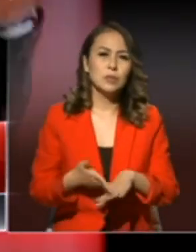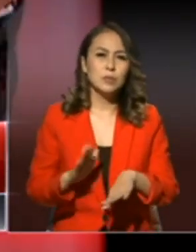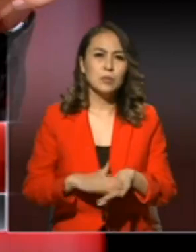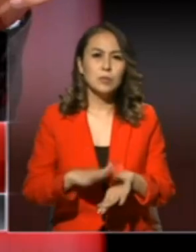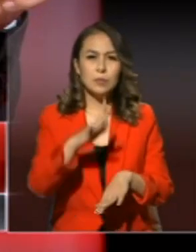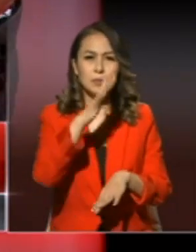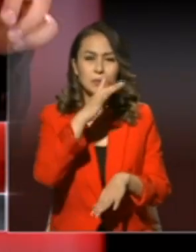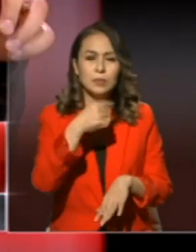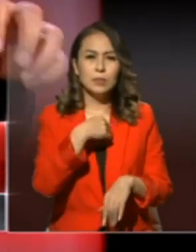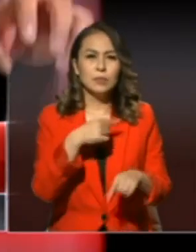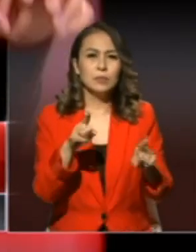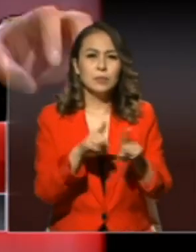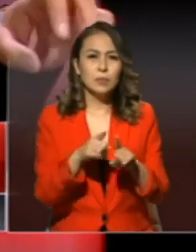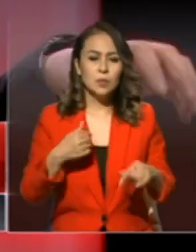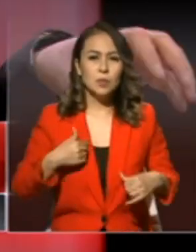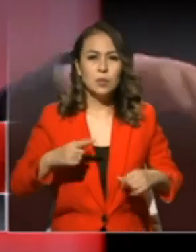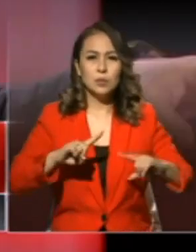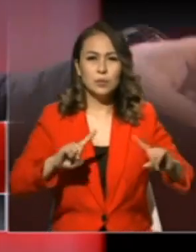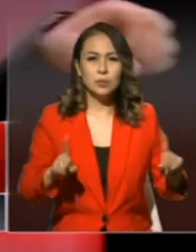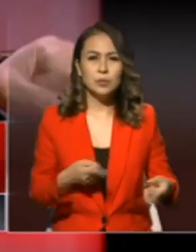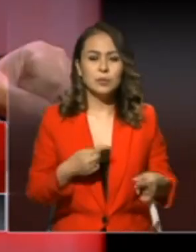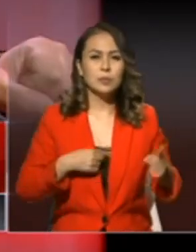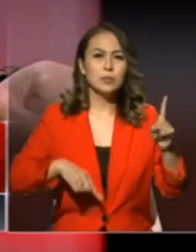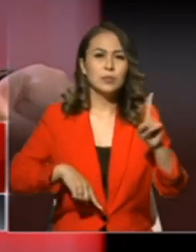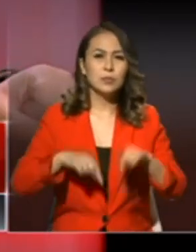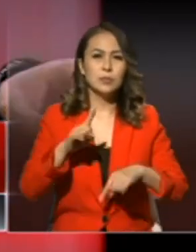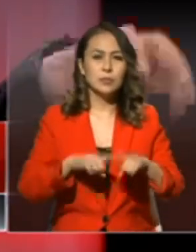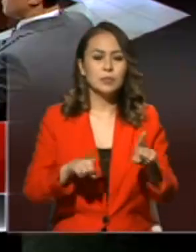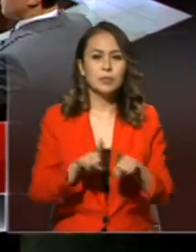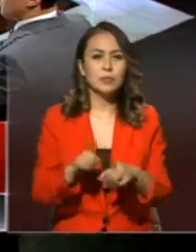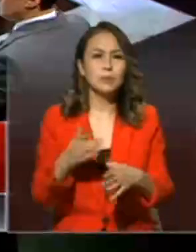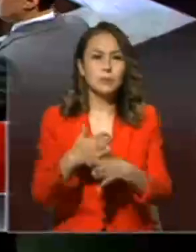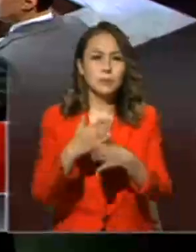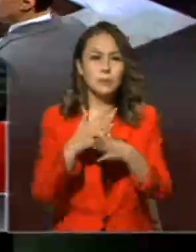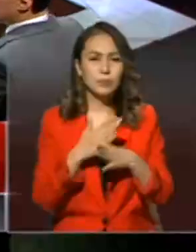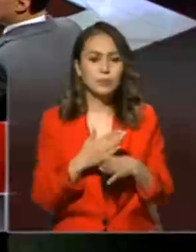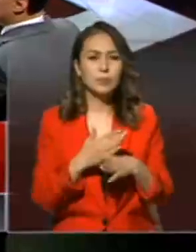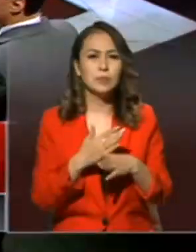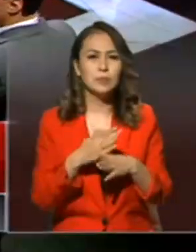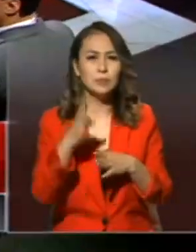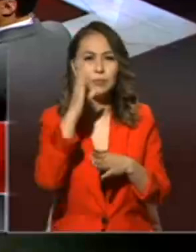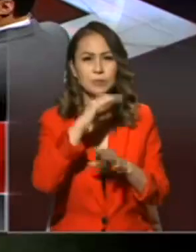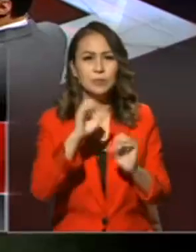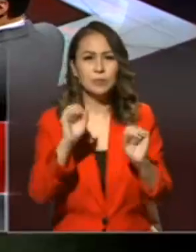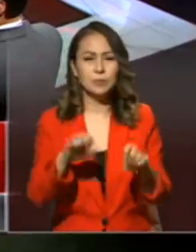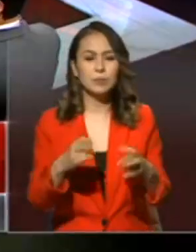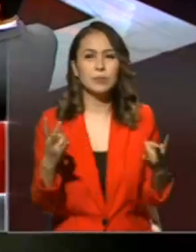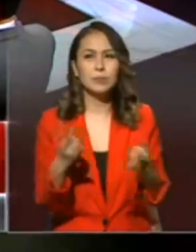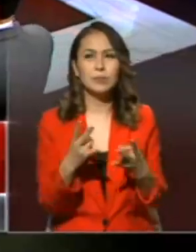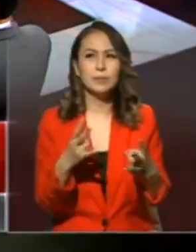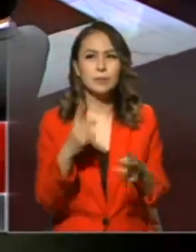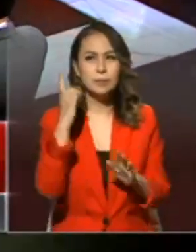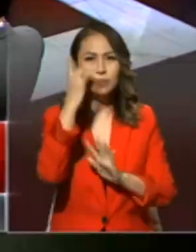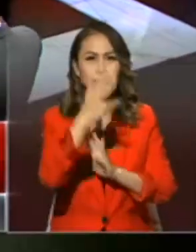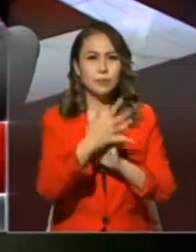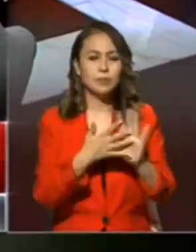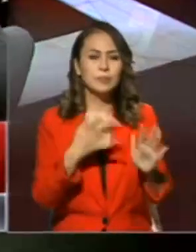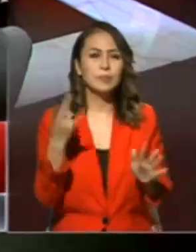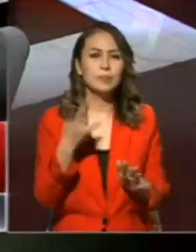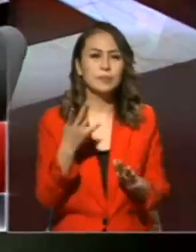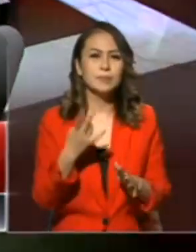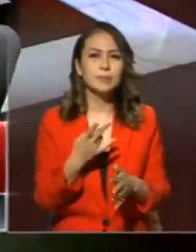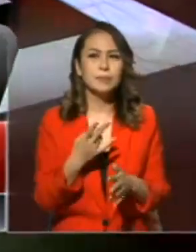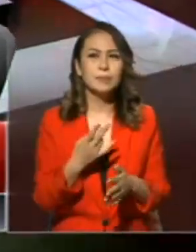тұрса, бізде ондай дамыған, ертең менің туыстарымды алып шығады дәрігерлер, сол донорский орган салғыздырып. Соны адам білу керек.